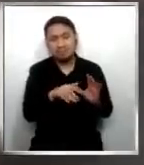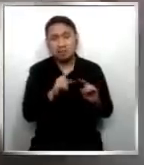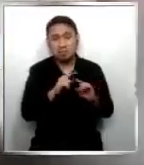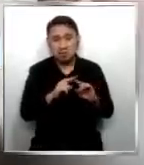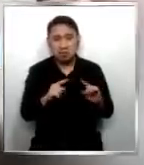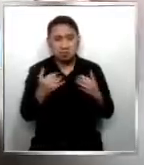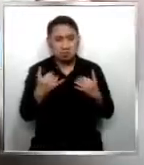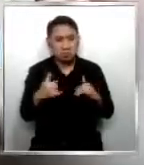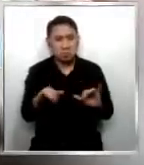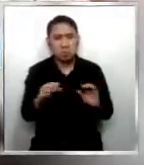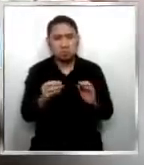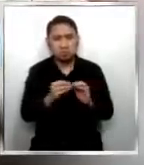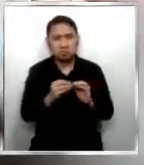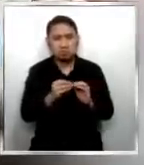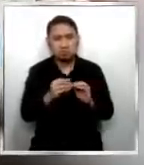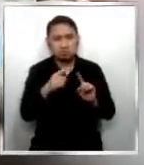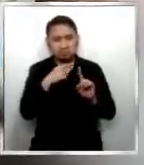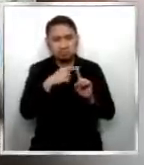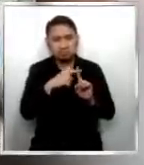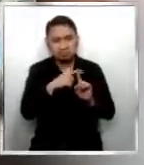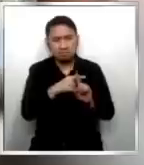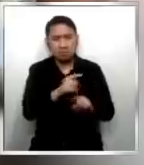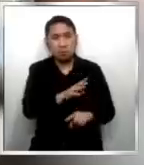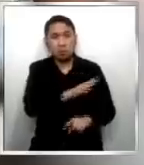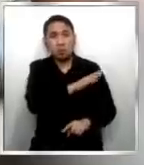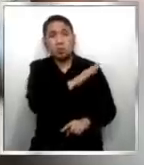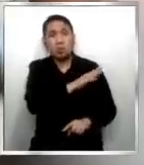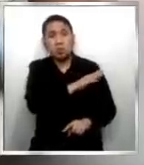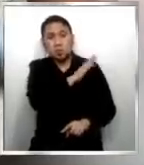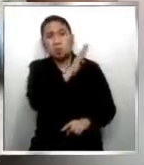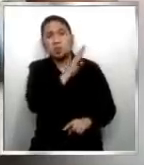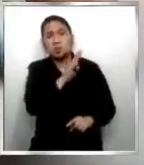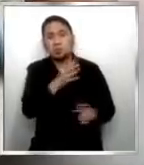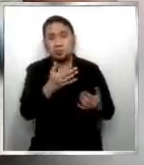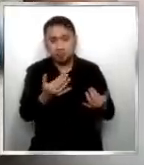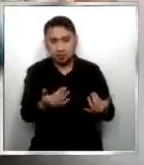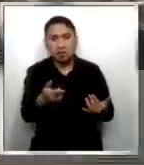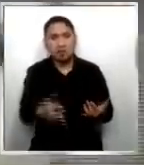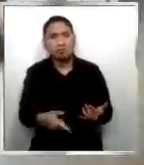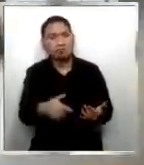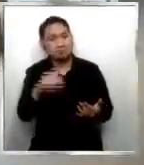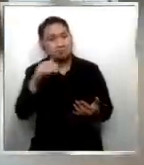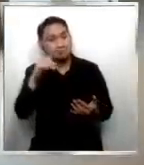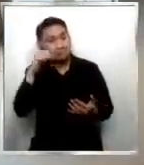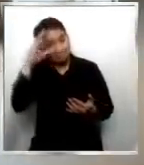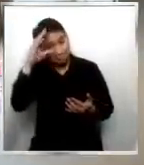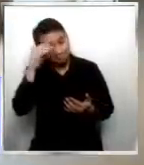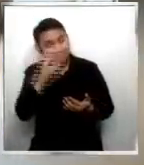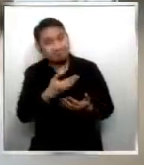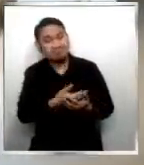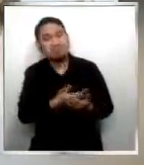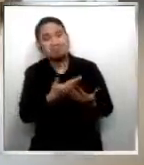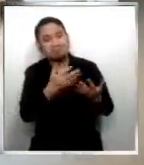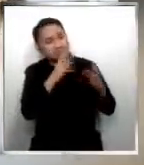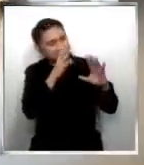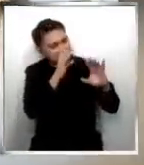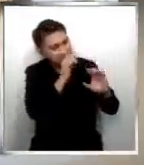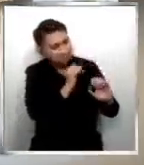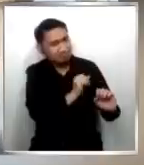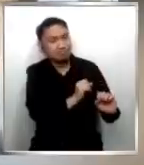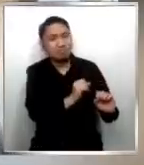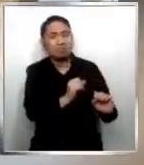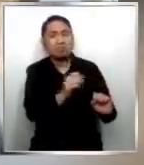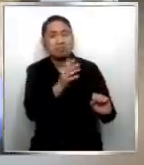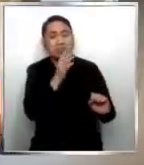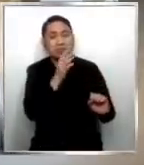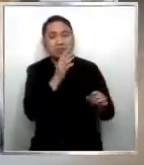matatag. Bagay na hinahangaan mismo ng kanyang anak na si James. Dahil kabila ng kapansanan